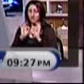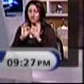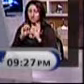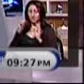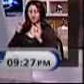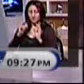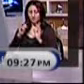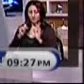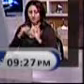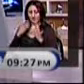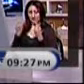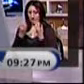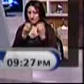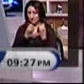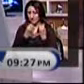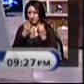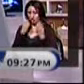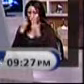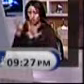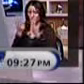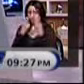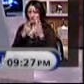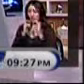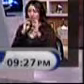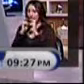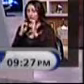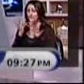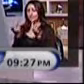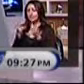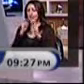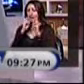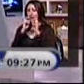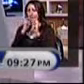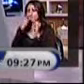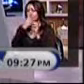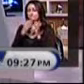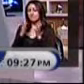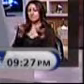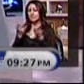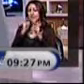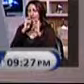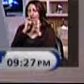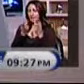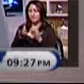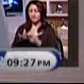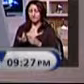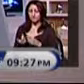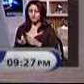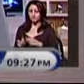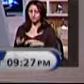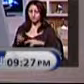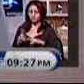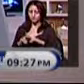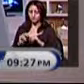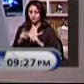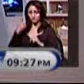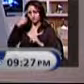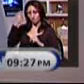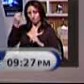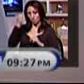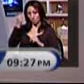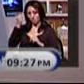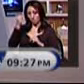ظل نشكو كثيرا انه نتكلم مع مين؟ كان المجلس العسكري بيقول كده، نتكلم مع مين؟ بس بصراحه دكتور علاء، هل جبهه الانقاذ خسرت